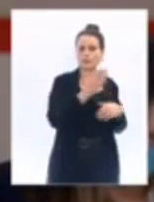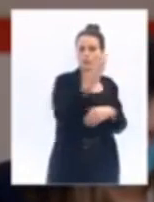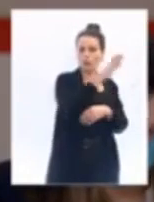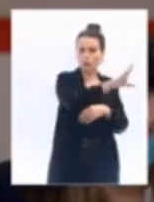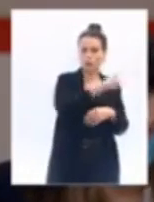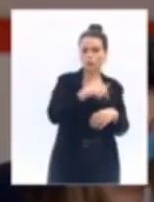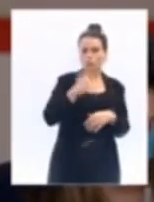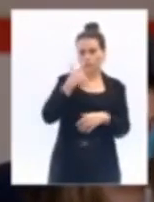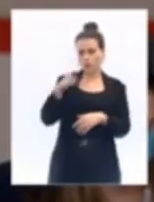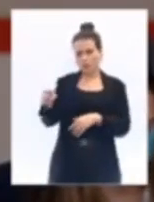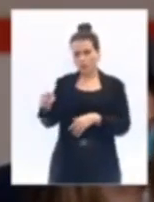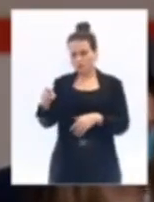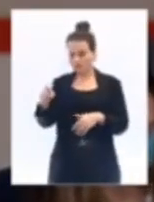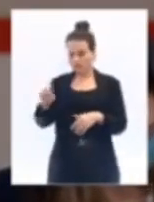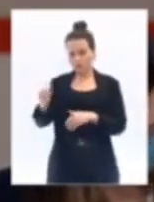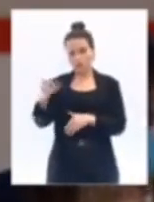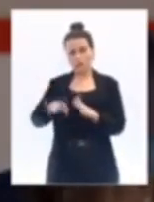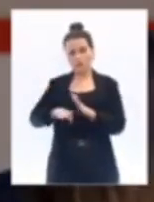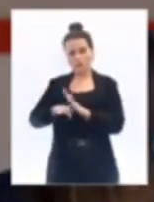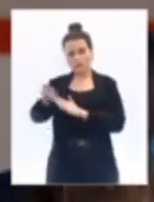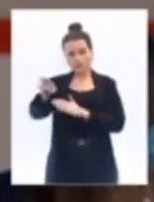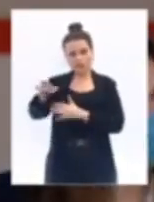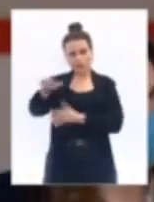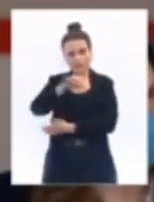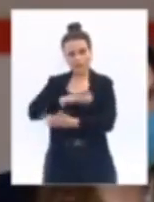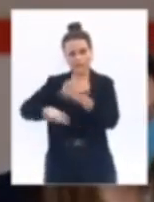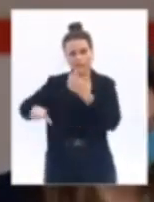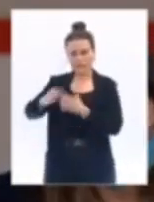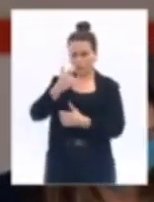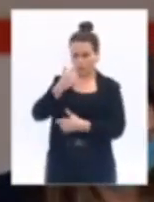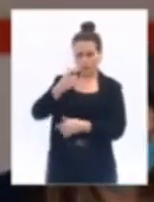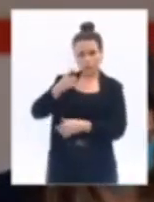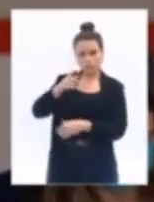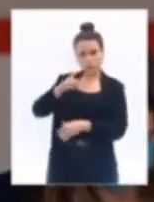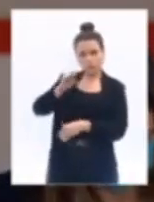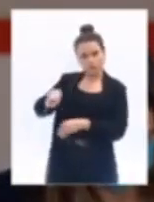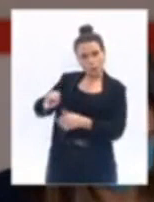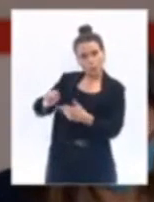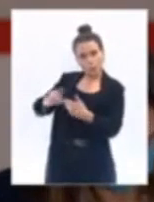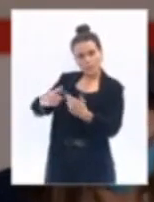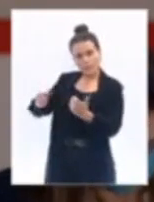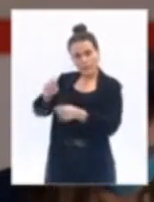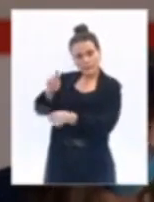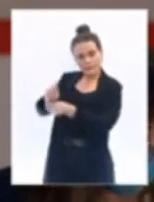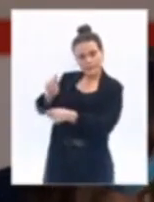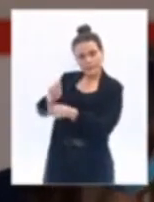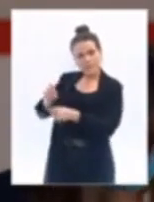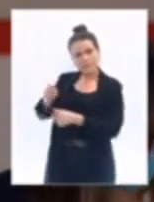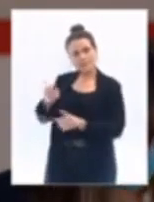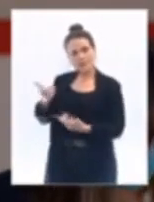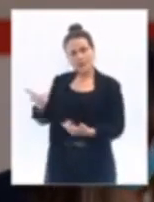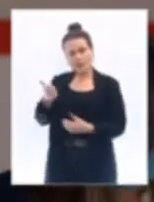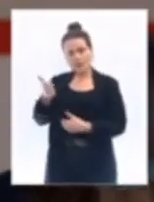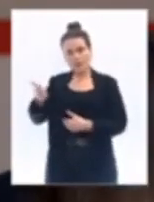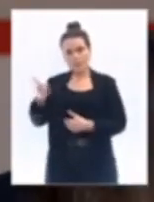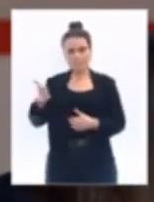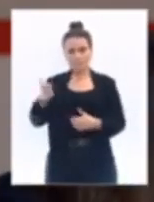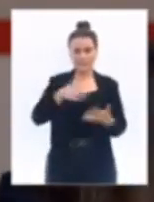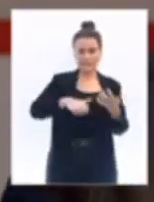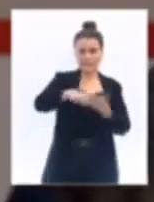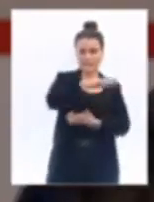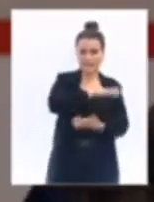accentue les inégalités pour ceux qui habitent à moins d'un kilomètre d'un parc qui va rester ouvert et pour les autres qui habiteront plus loin et qui ne pourront pas en bénéficier? Une